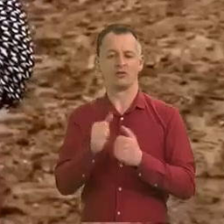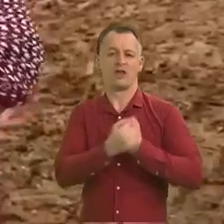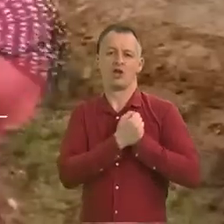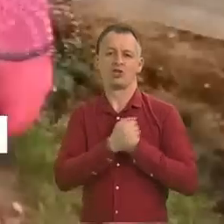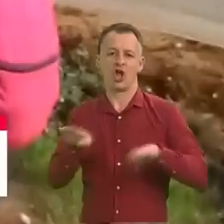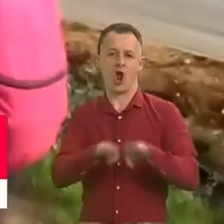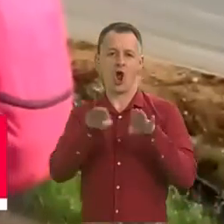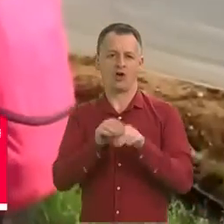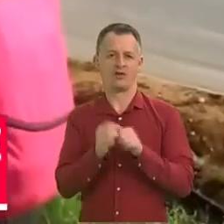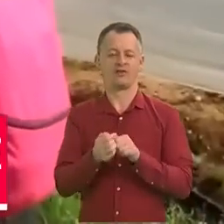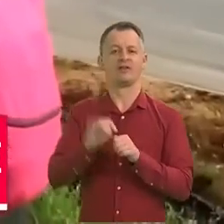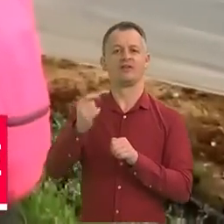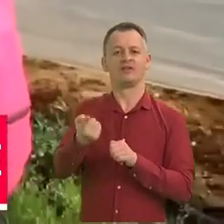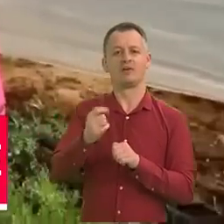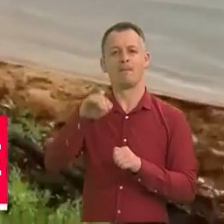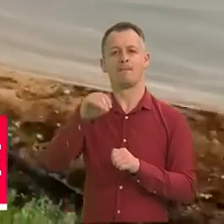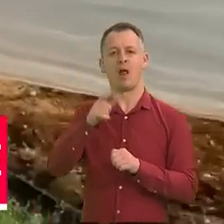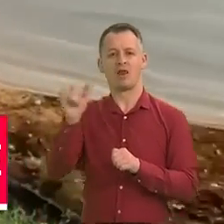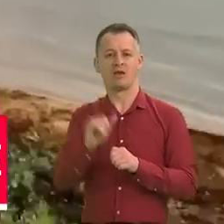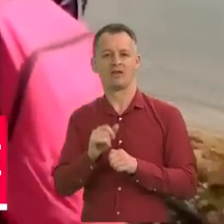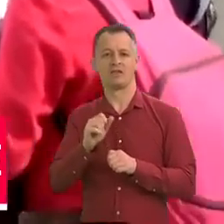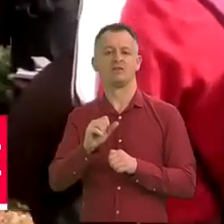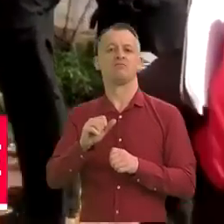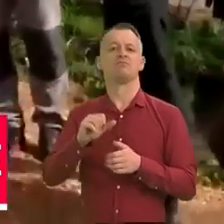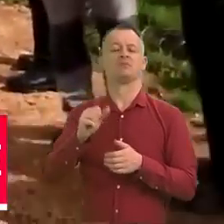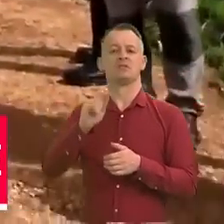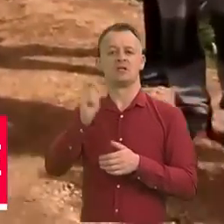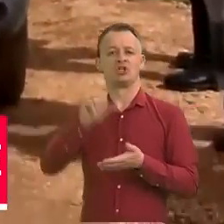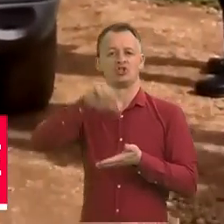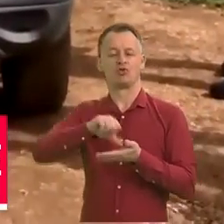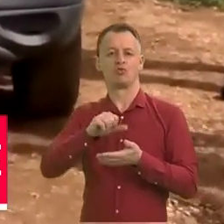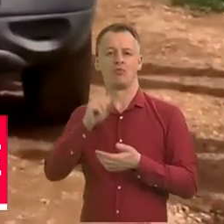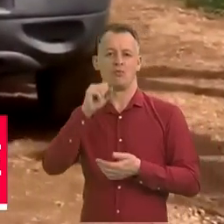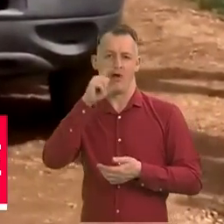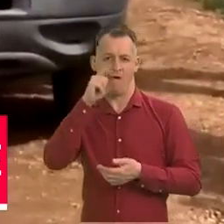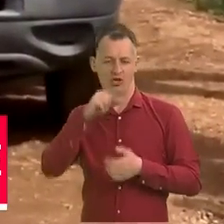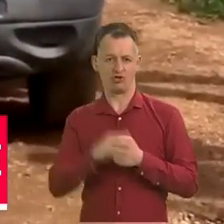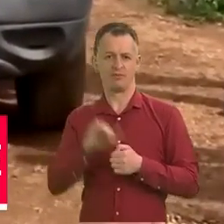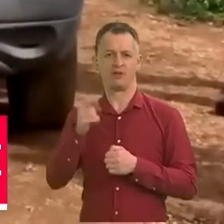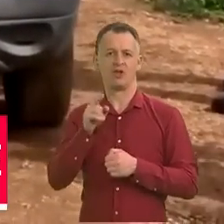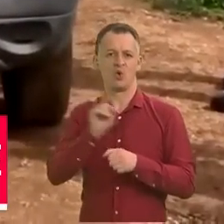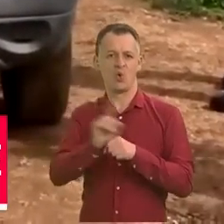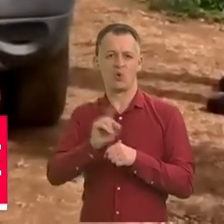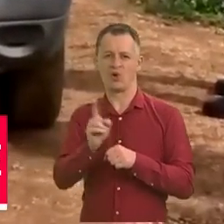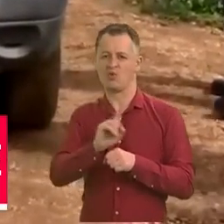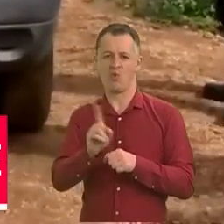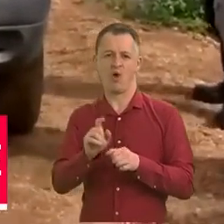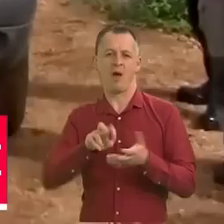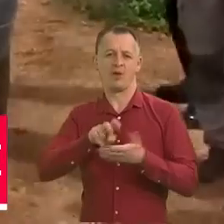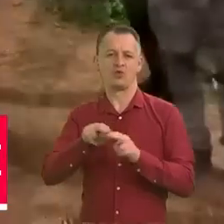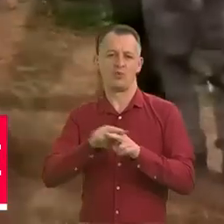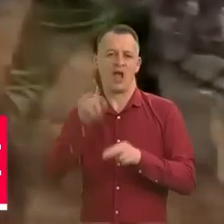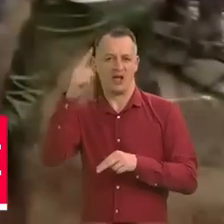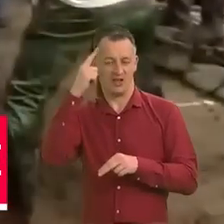coleg emigrant din Mali, țară din centrul Africii. Lucrurile n-au mers cum ea și-ar fi imaginat, iar când a vrut să se despartă